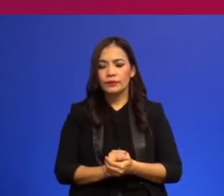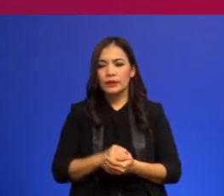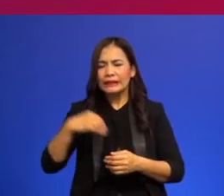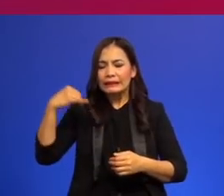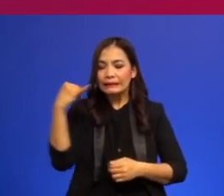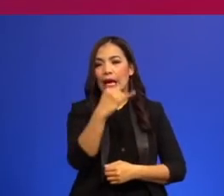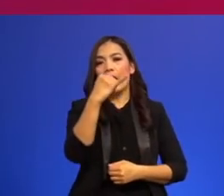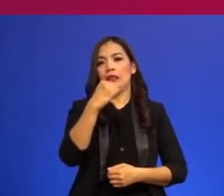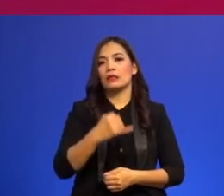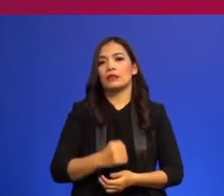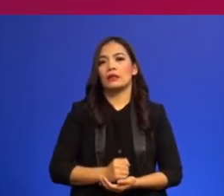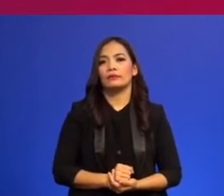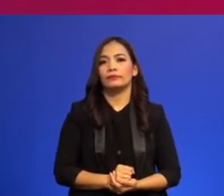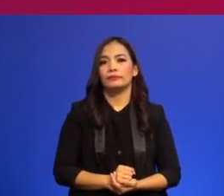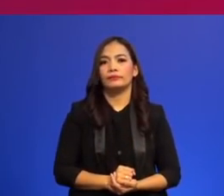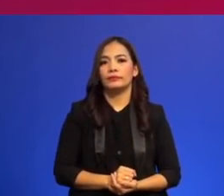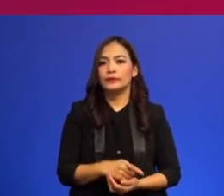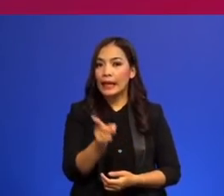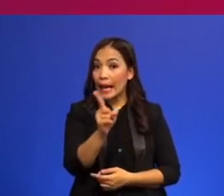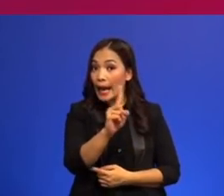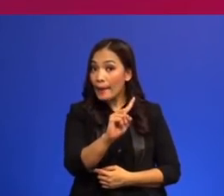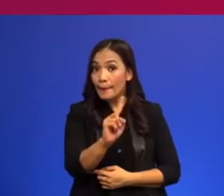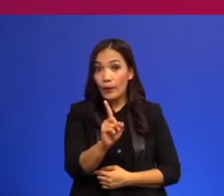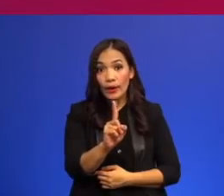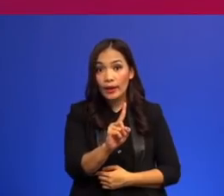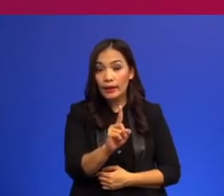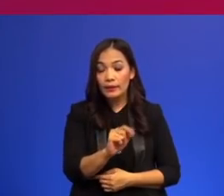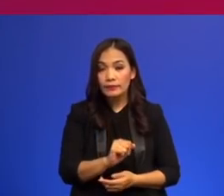Kejahatan itu. Nggak boleh.